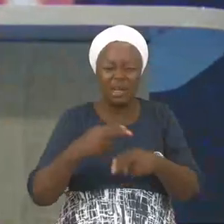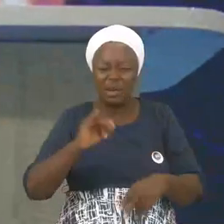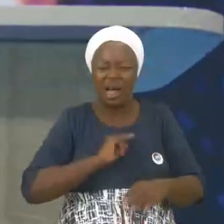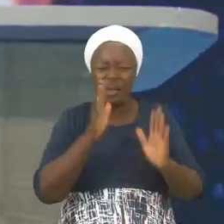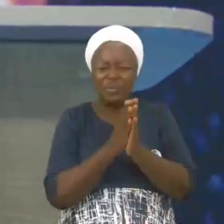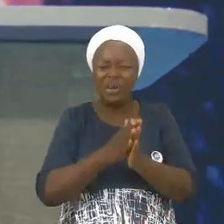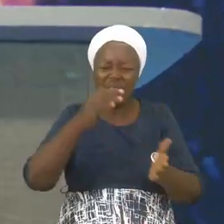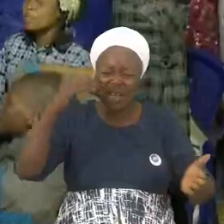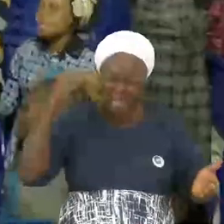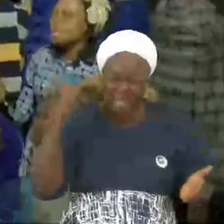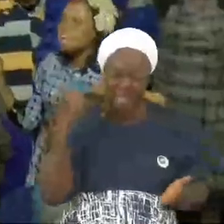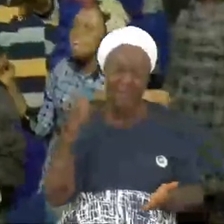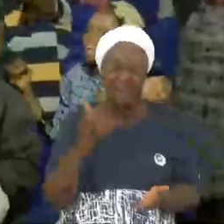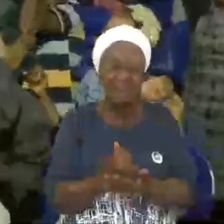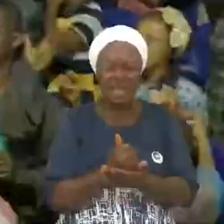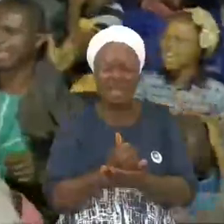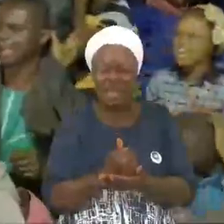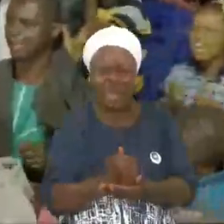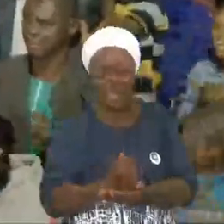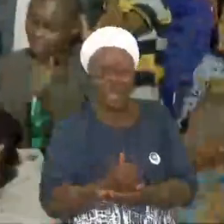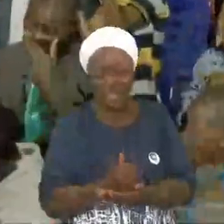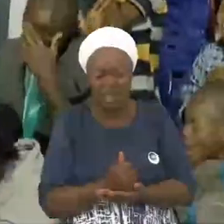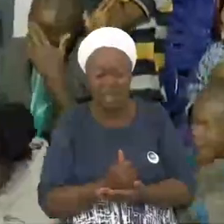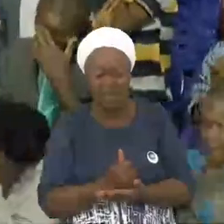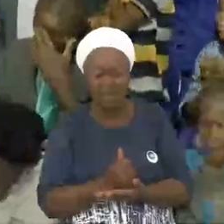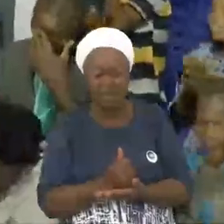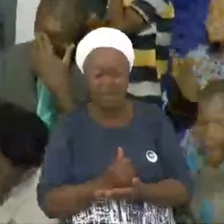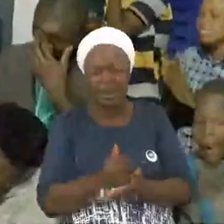vie. Au nom de Jésus, j'ai prié.